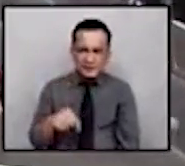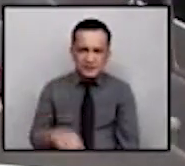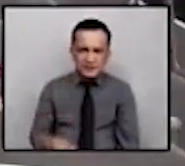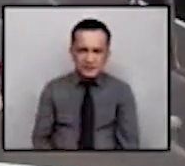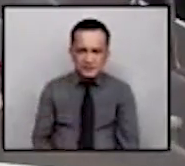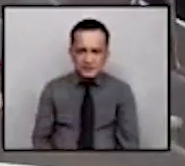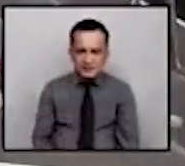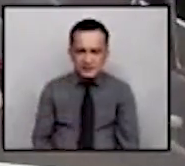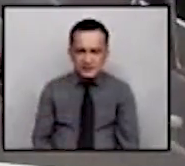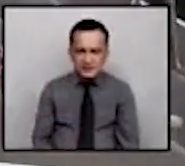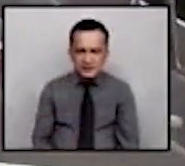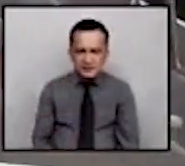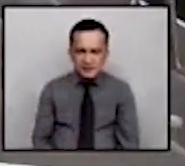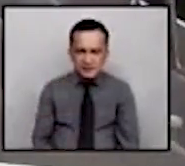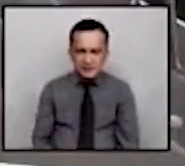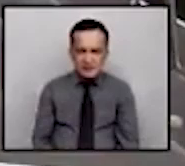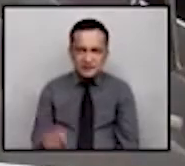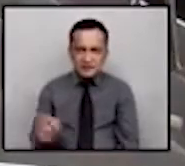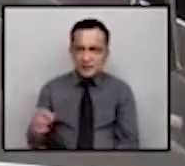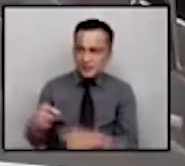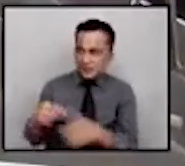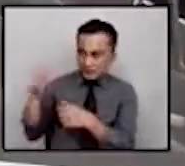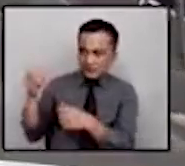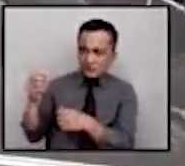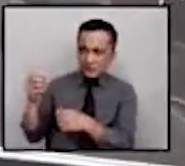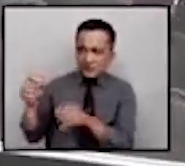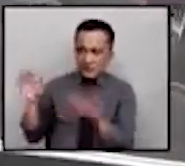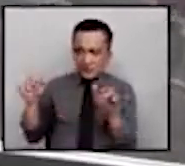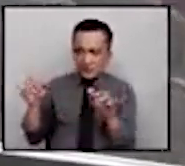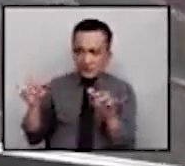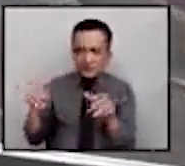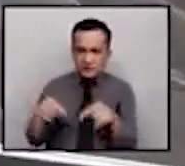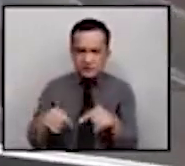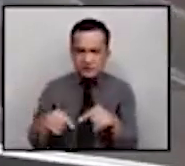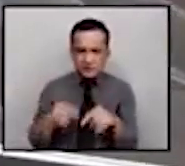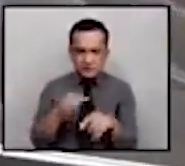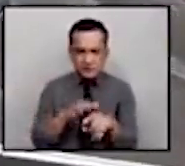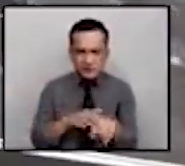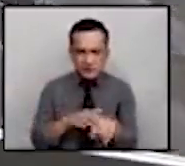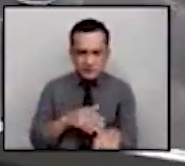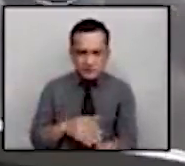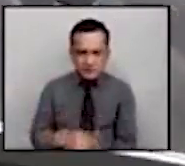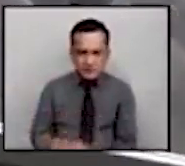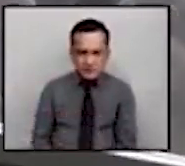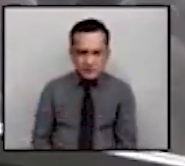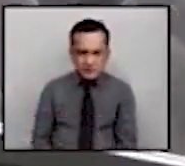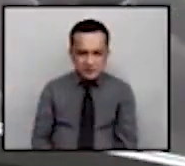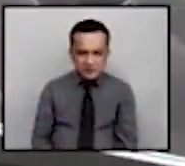namin. Para pagka sa outdoor, kaya niyang bumalik. Ito. Pag, naku, huwag kang mapapaya.